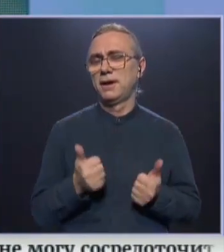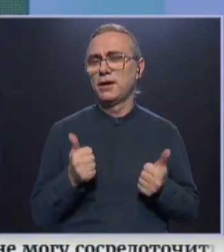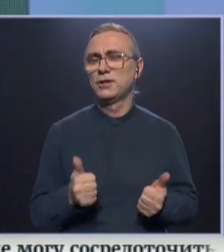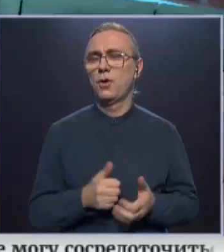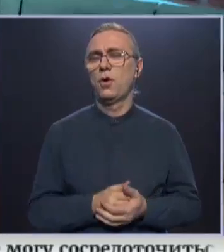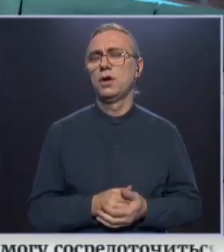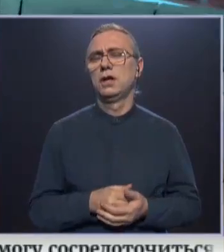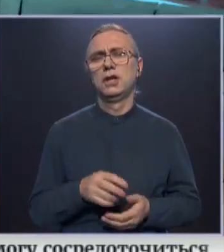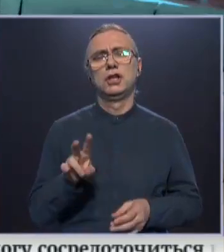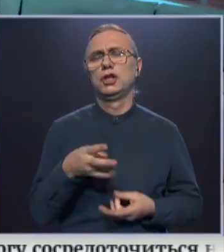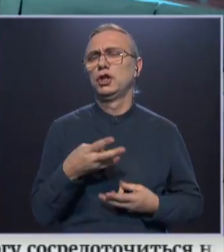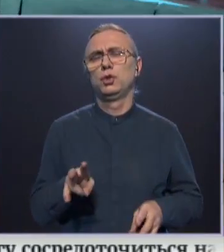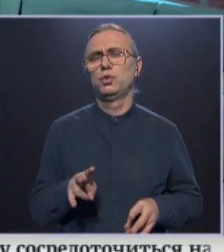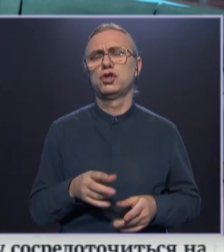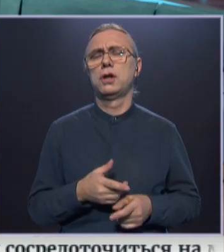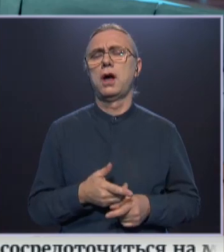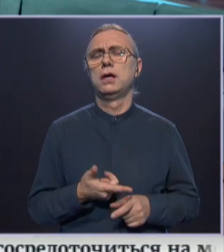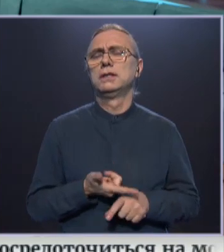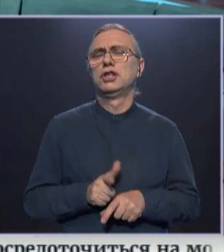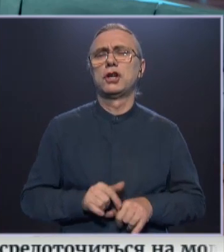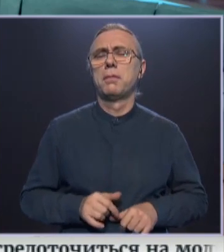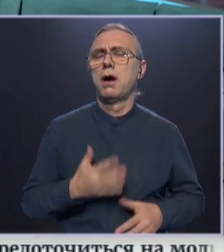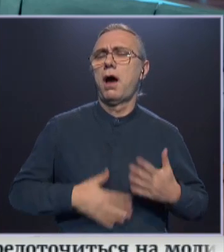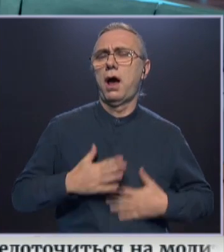как бы чересчур радоваться этому.